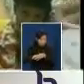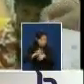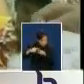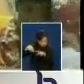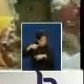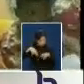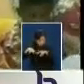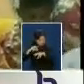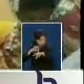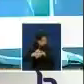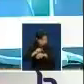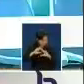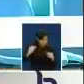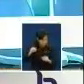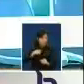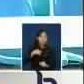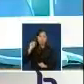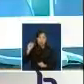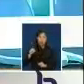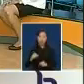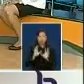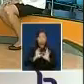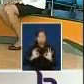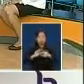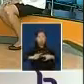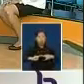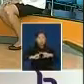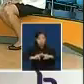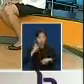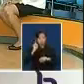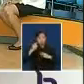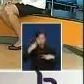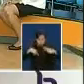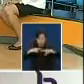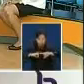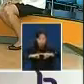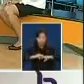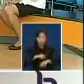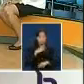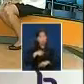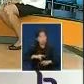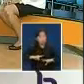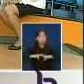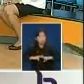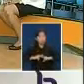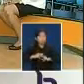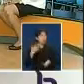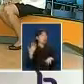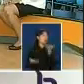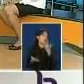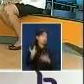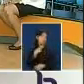ะนั้นเนี่ยอันนั้นตัวเราเนี่ยสำคัญที่สุดนะถ้าตัวเราไม่ช่วยเลยเนี่ยหมอเองก็ช่วยไม่ได้บางครั้งมาถึงหมอแล้ว